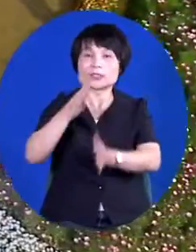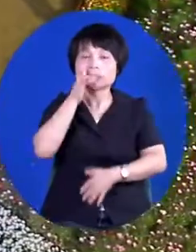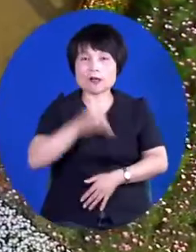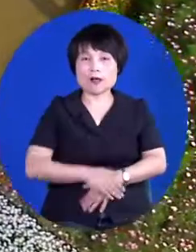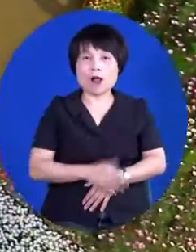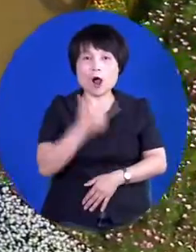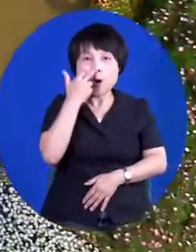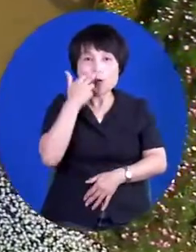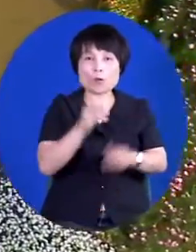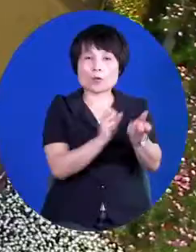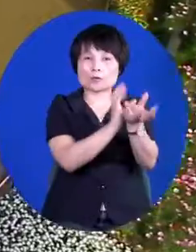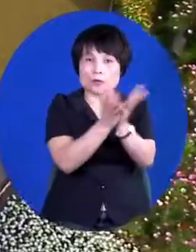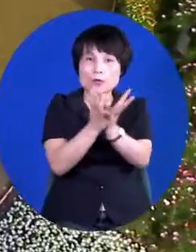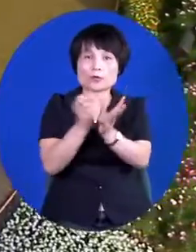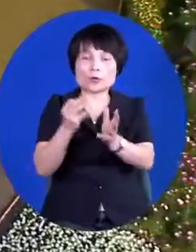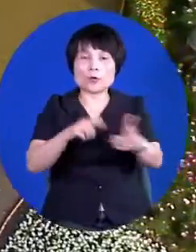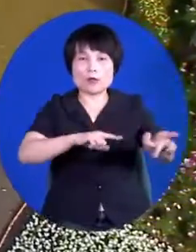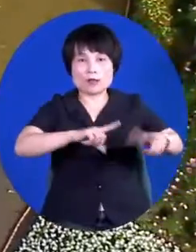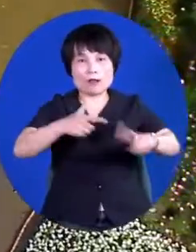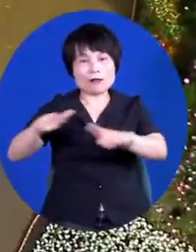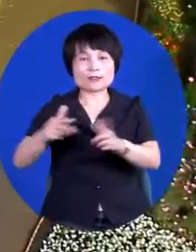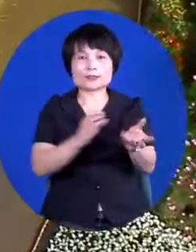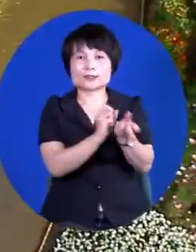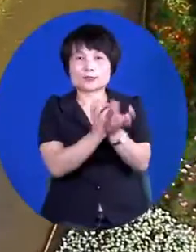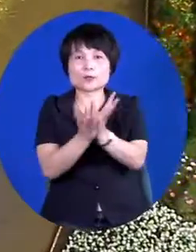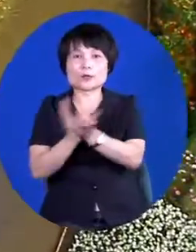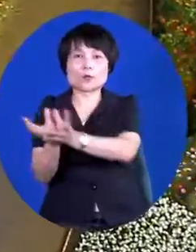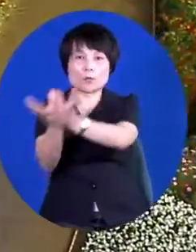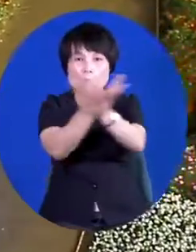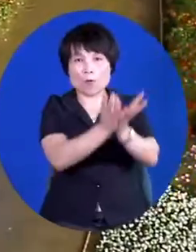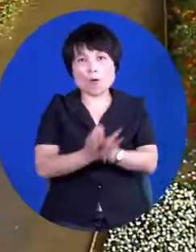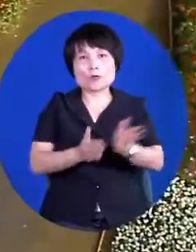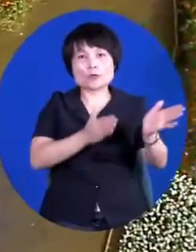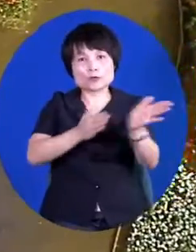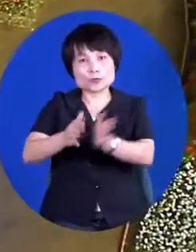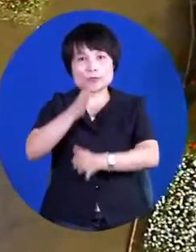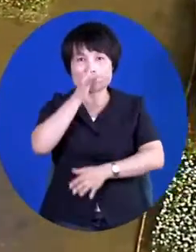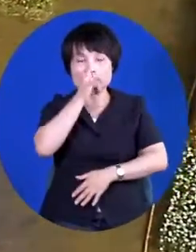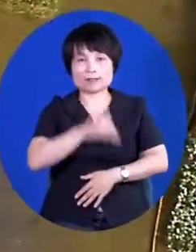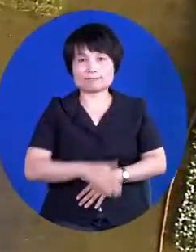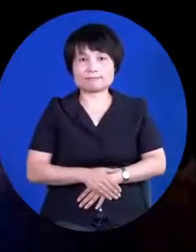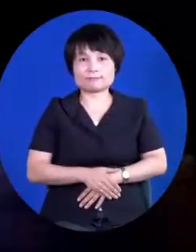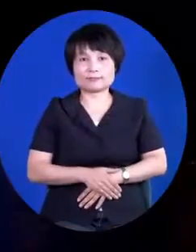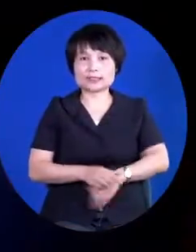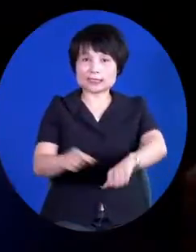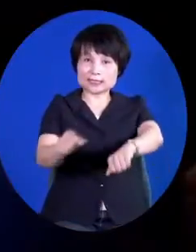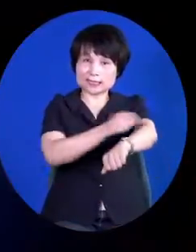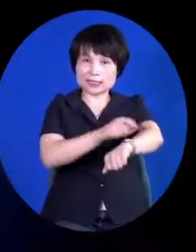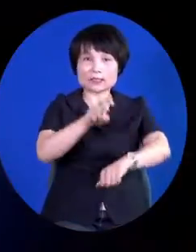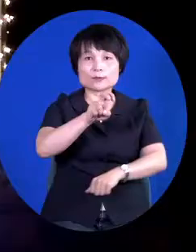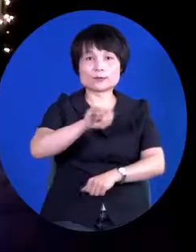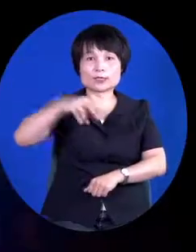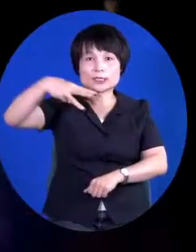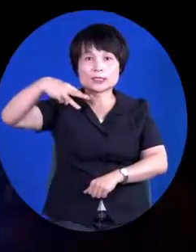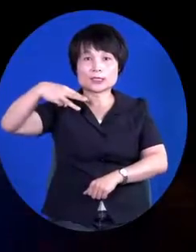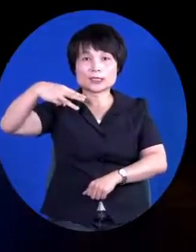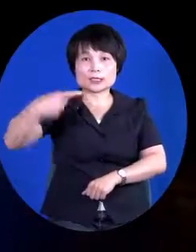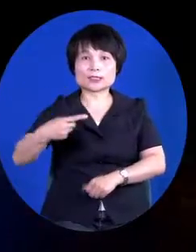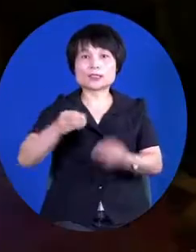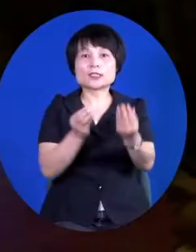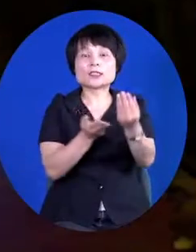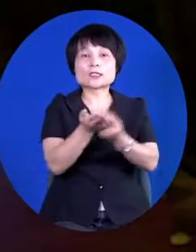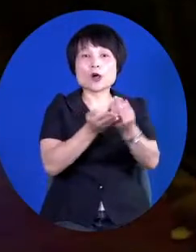메리골드, 맨드라미, 사루비아 등 다양한 꽃으로 아름다운 경관을 연출하고 있는데요. 특히 미르섬은